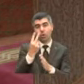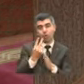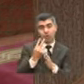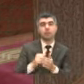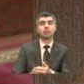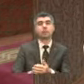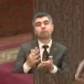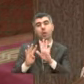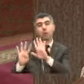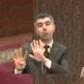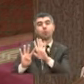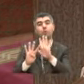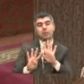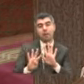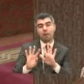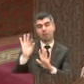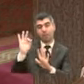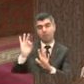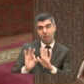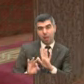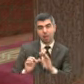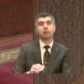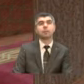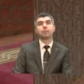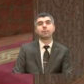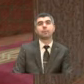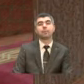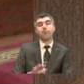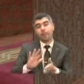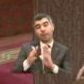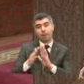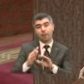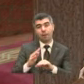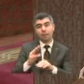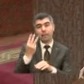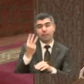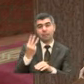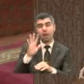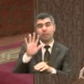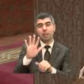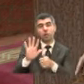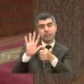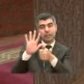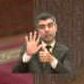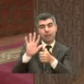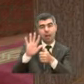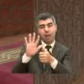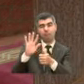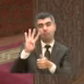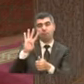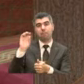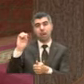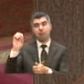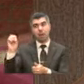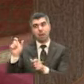نوصلوا 99% النسبة ديال الولوج، الفائدة الساكنة ديال 365400، وتحسين التزويد